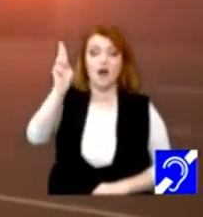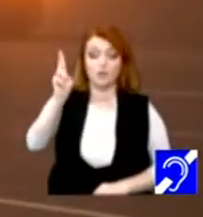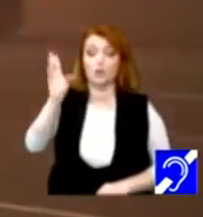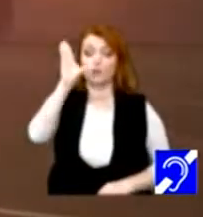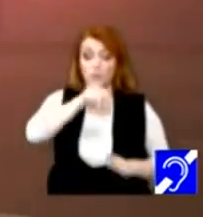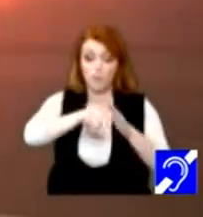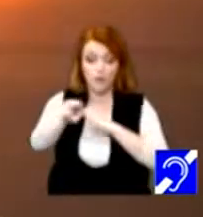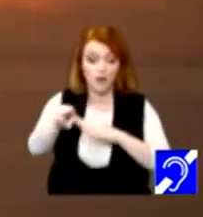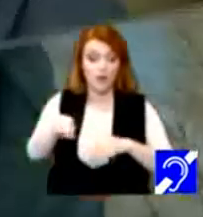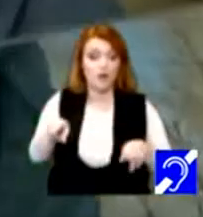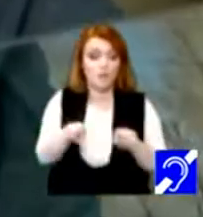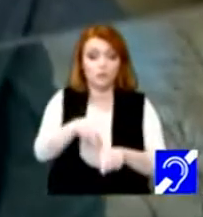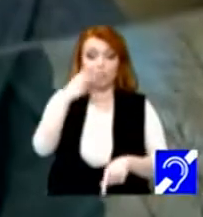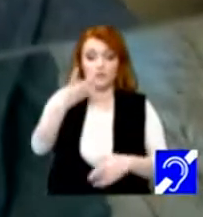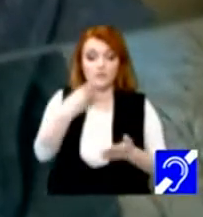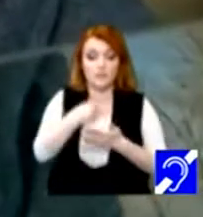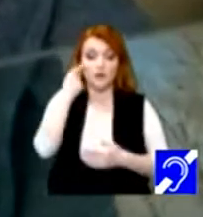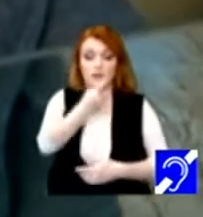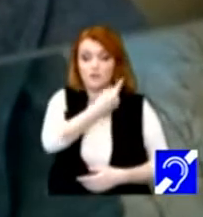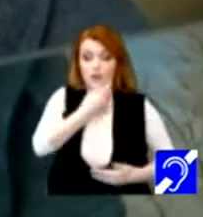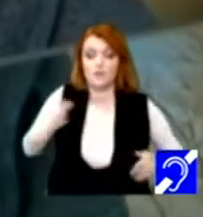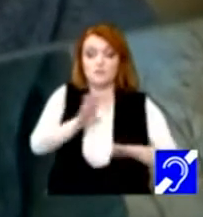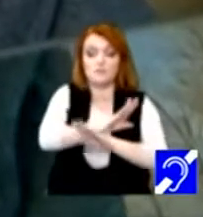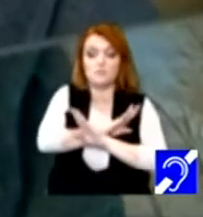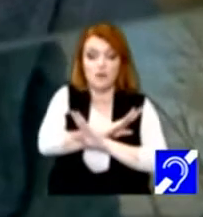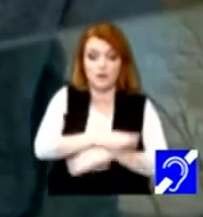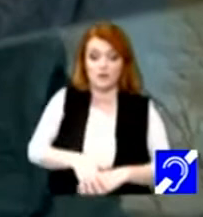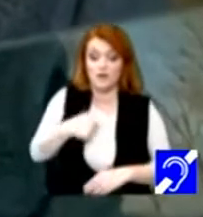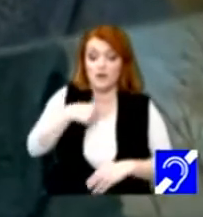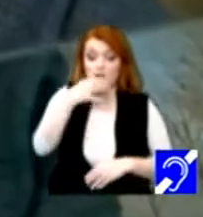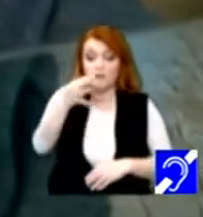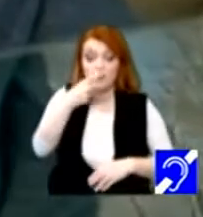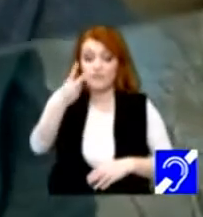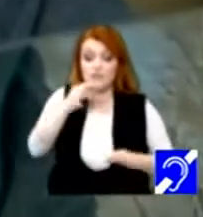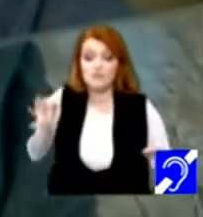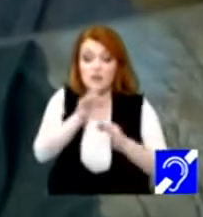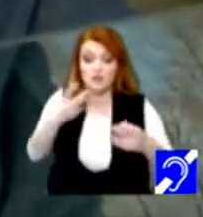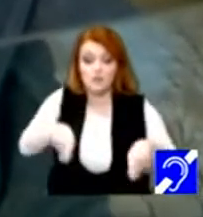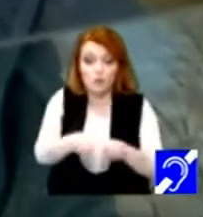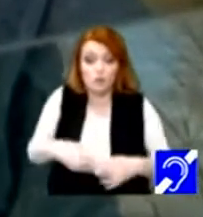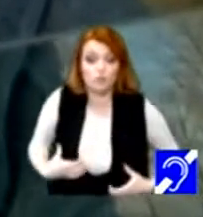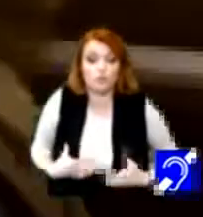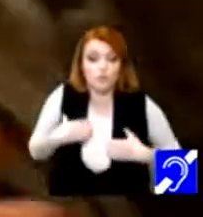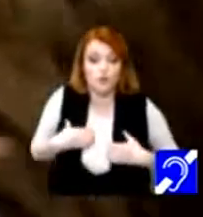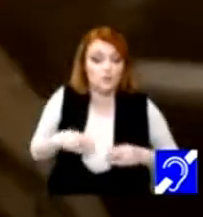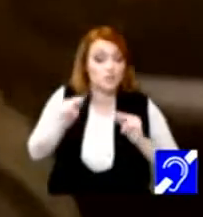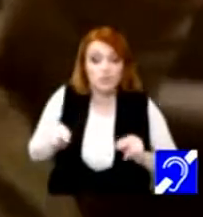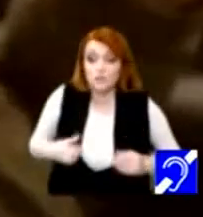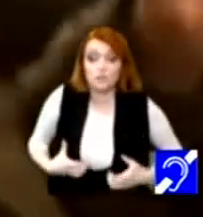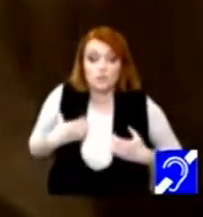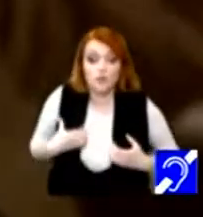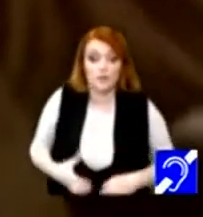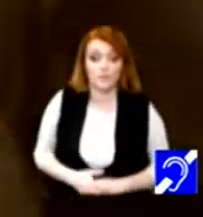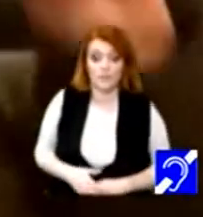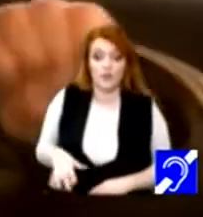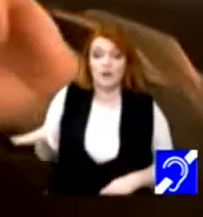că au văzut moartea cu ochii. This is the first time I've really been involved in anything like this, and I'll tell you, it is really scary. The ditches and